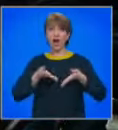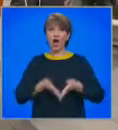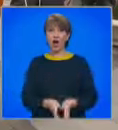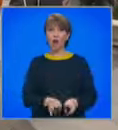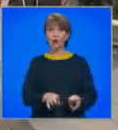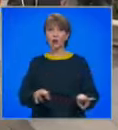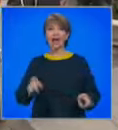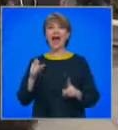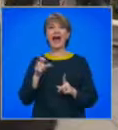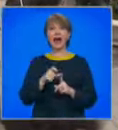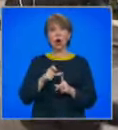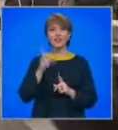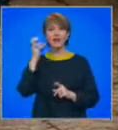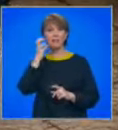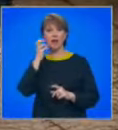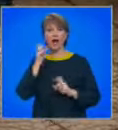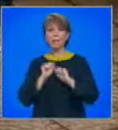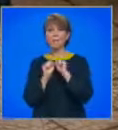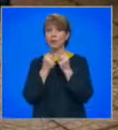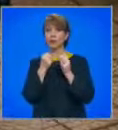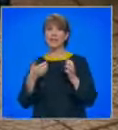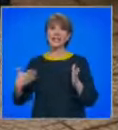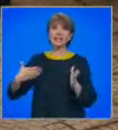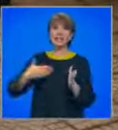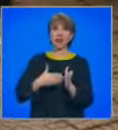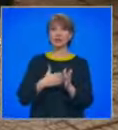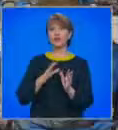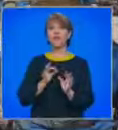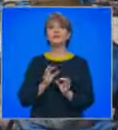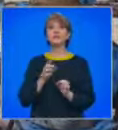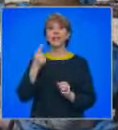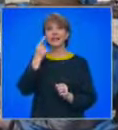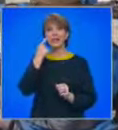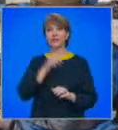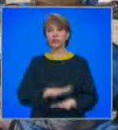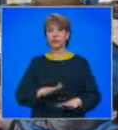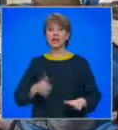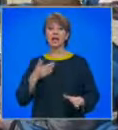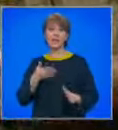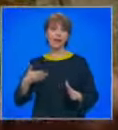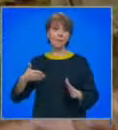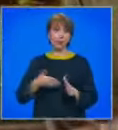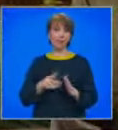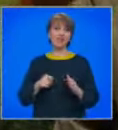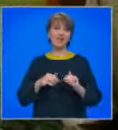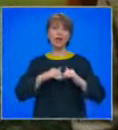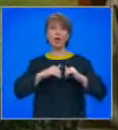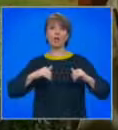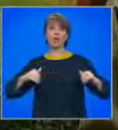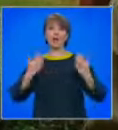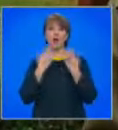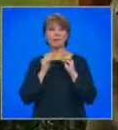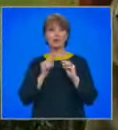Родители в Раковски и Бургас протестират срещу тестването на децата. Против са и онлайн обучението. Не сме съгласни